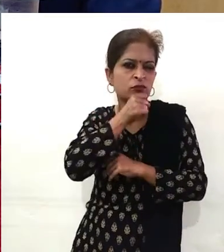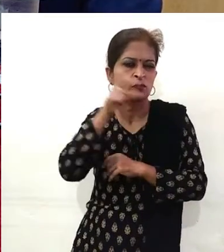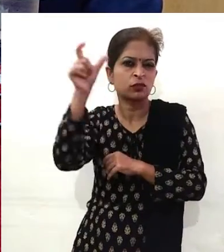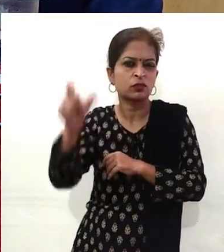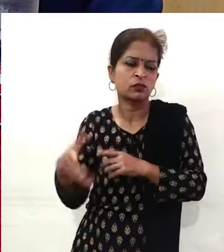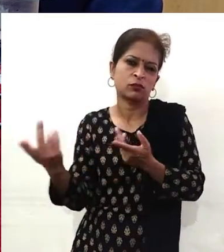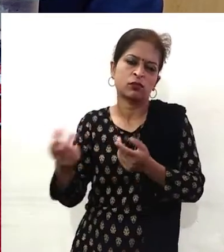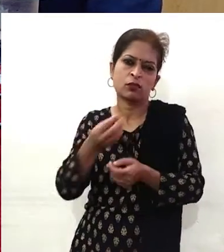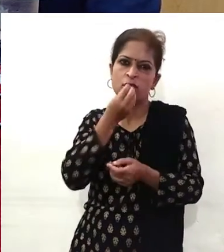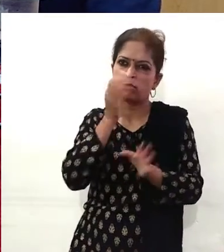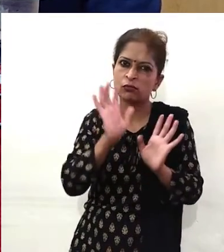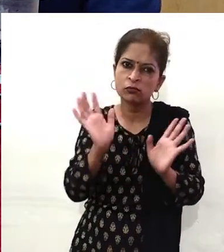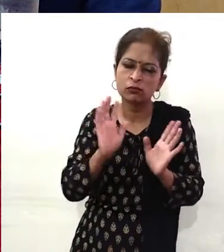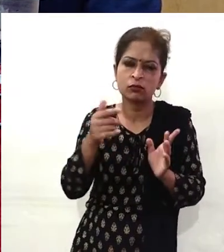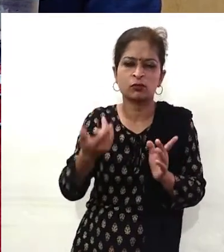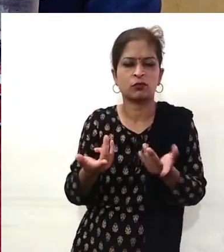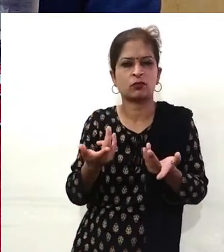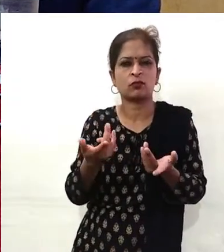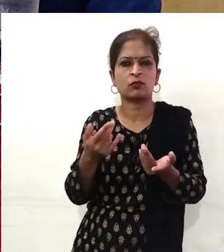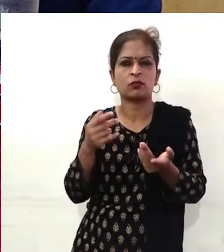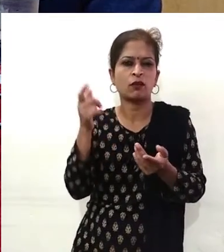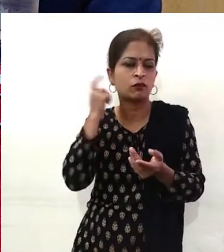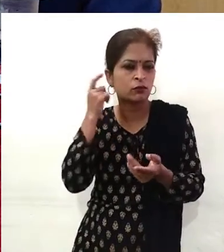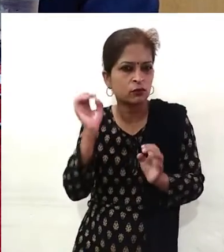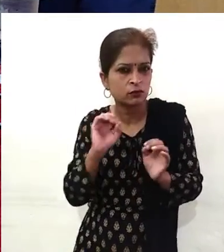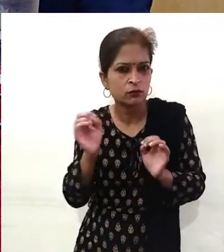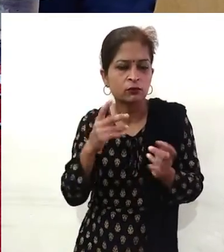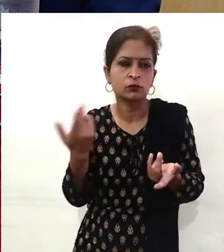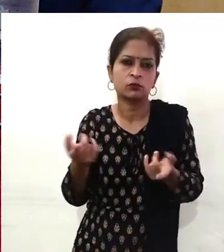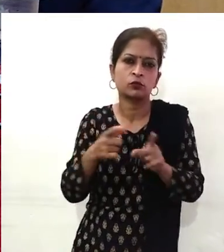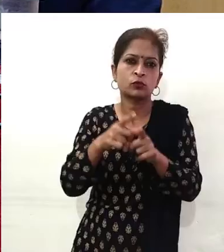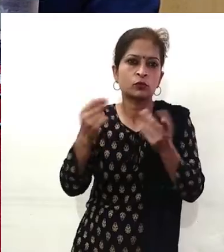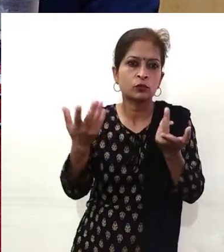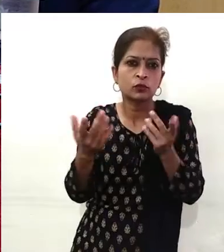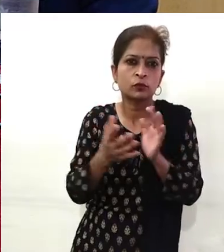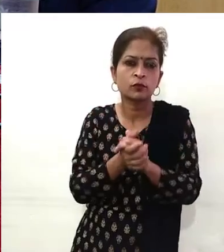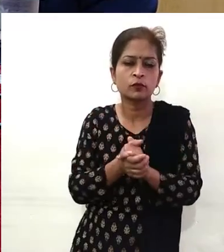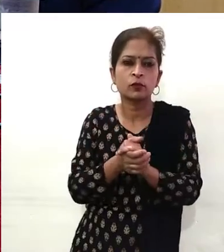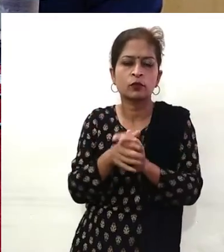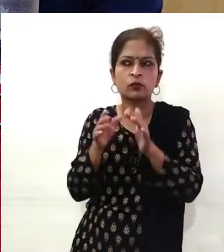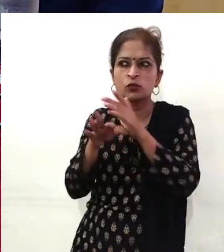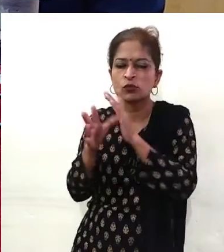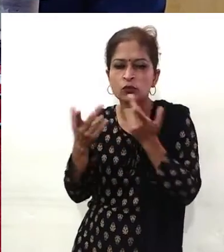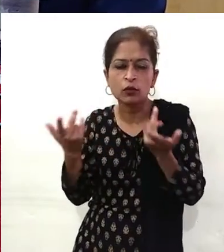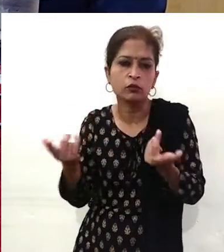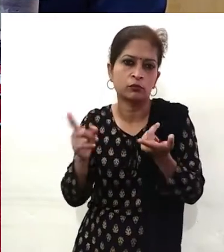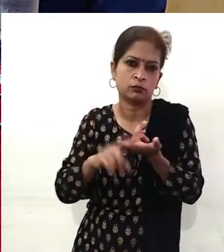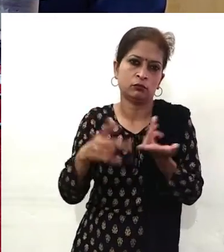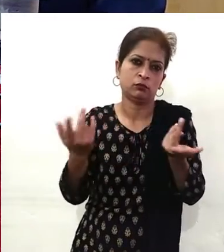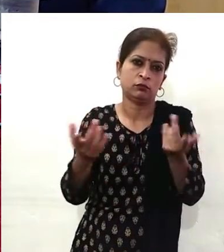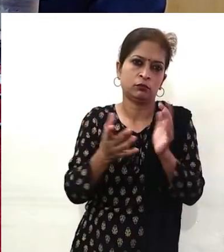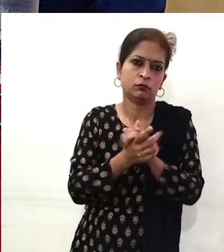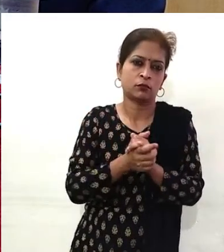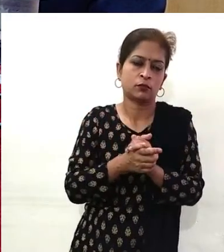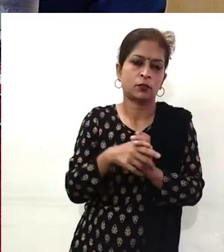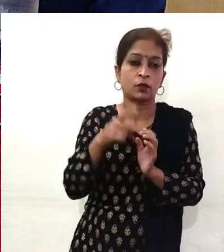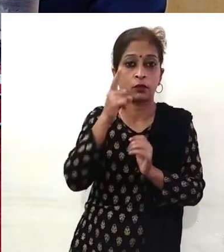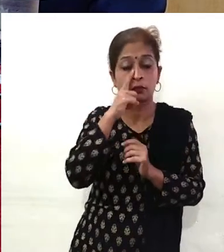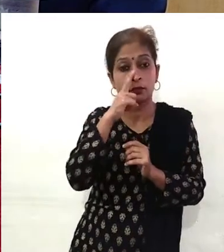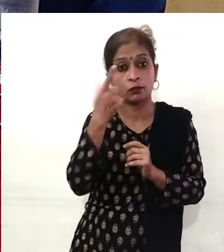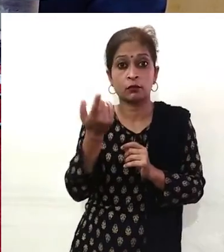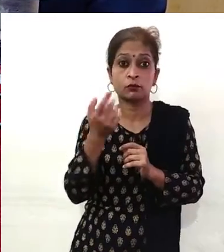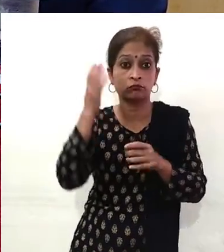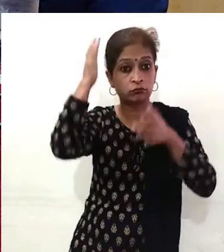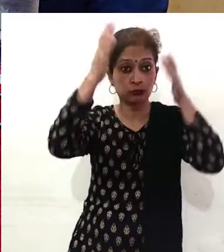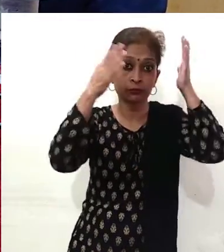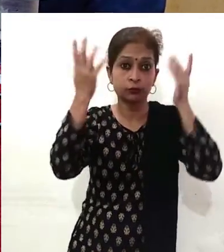खा रहा है ना कुछ कर रहा है, आवाज भी आनी बंद हो गई है। ऐसा नहीं हो कि गुजर गया हो जी, है ना। तो बड़ी परेशान